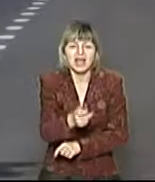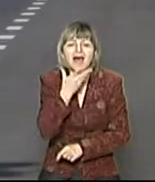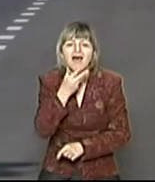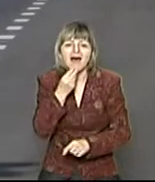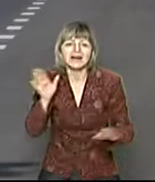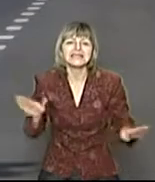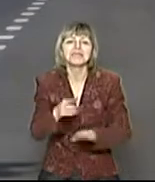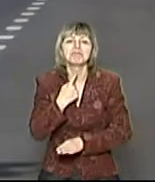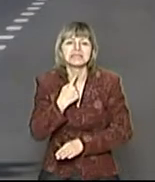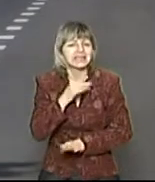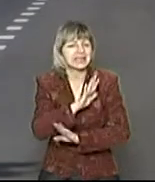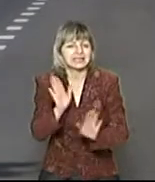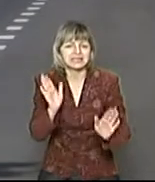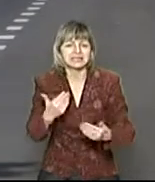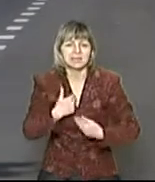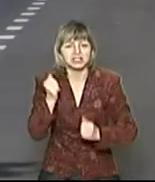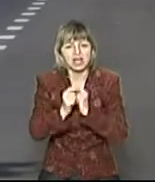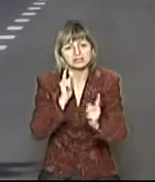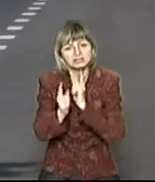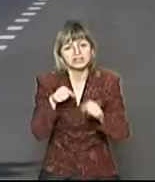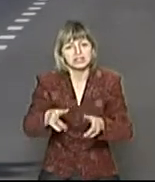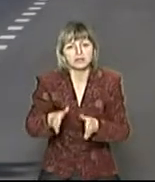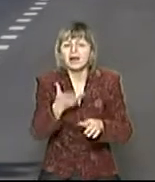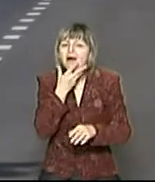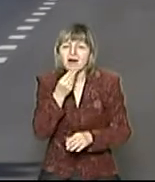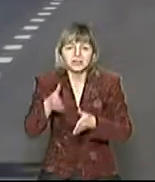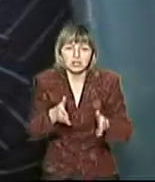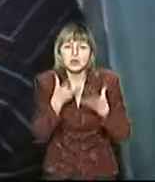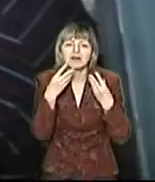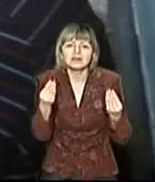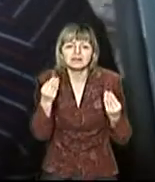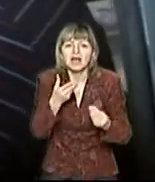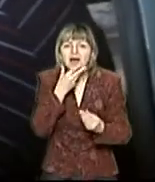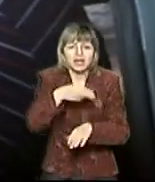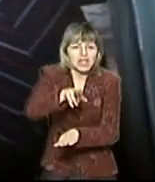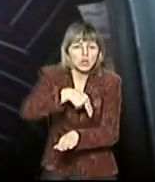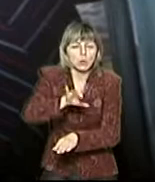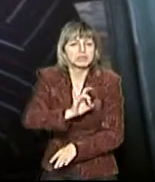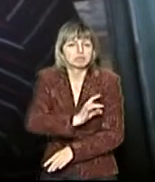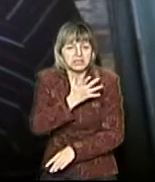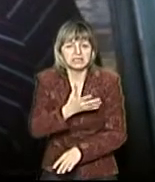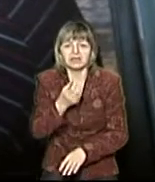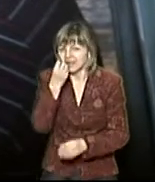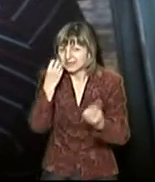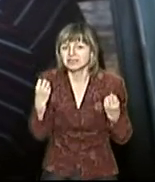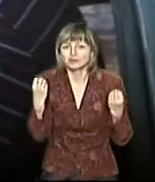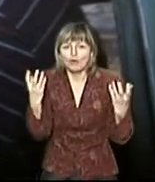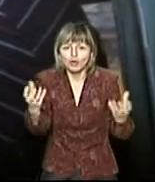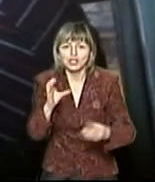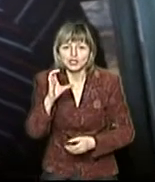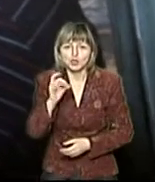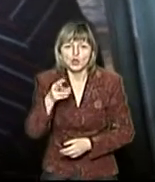не тільки мені. Ми тут часто їздимо в цій дорозі. Дуже гарна дорога, красива розмітка, гарні соняшники,